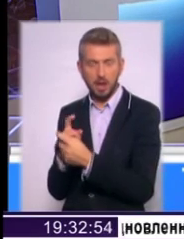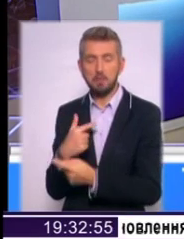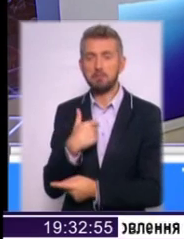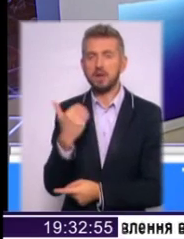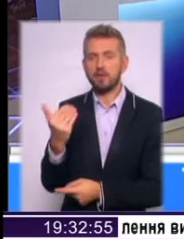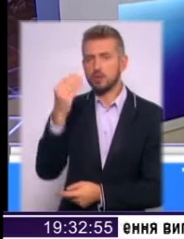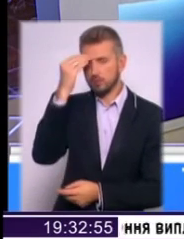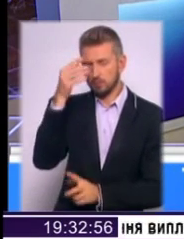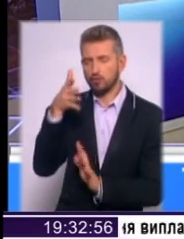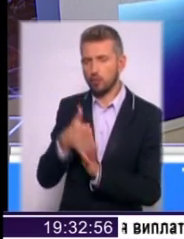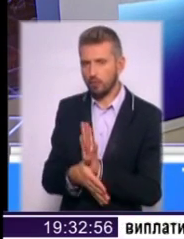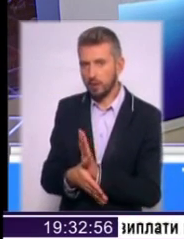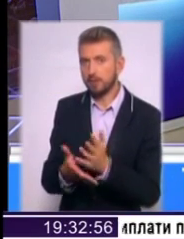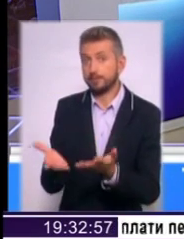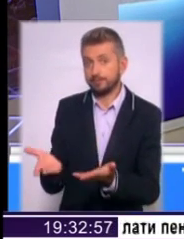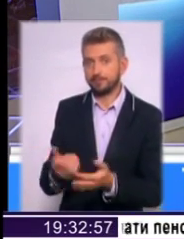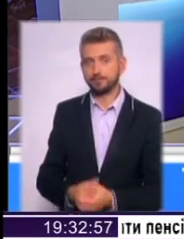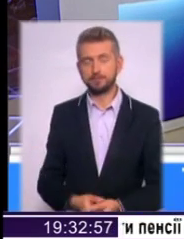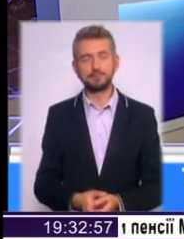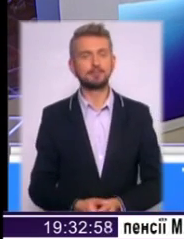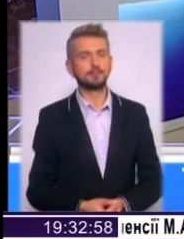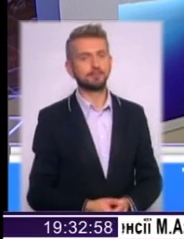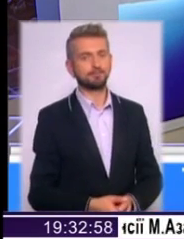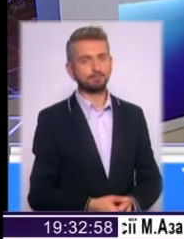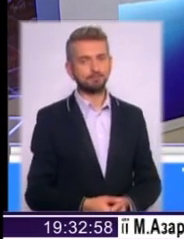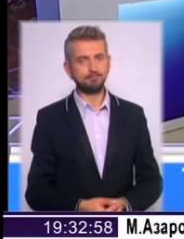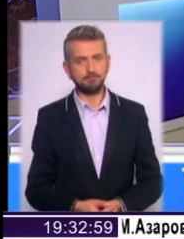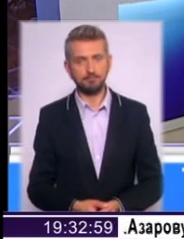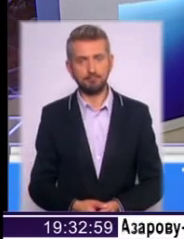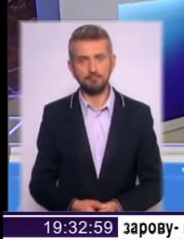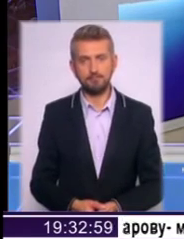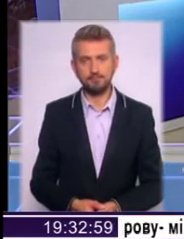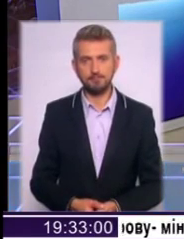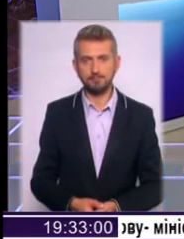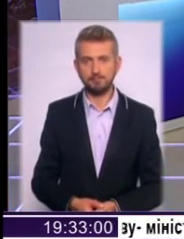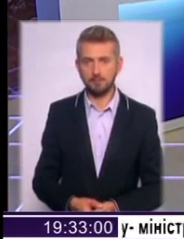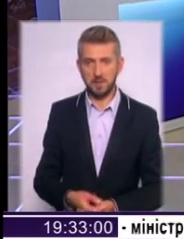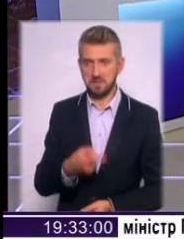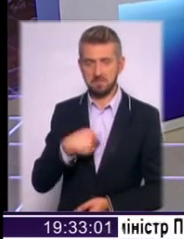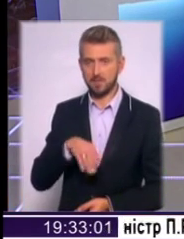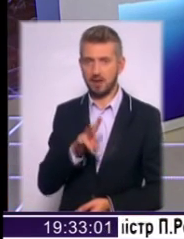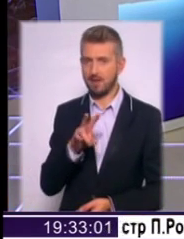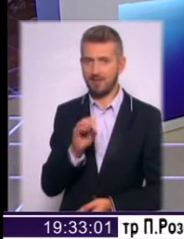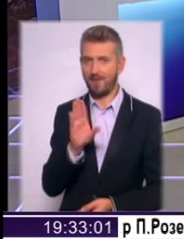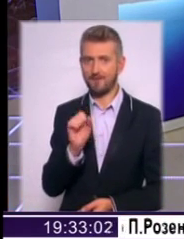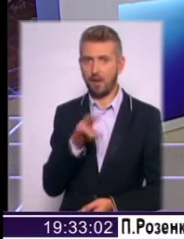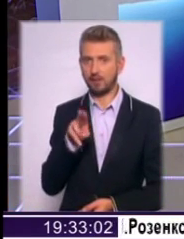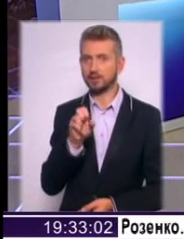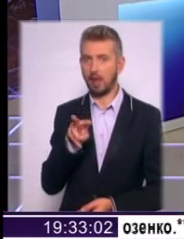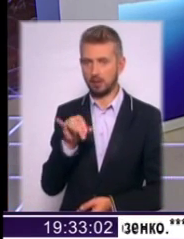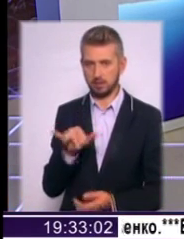ми вашу позицію зрозуміли. Пане Юрію, прошу, будь ласка. Дякую. Може, вам дали якісь, все ж таки, правда, все руйнувати?